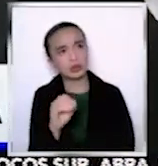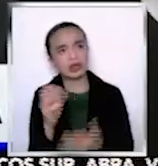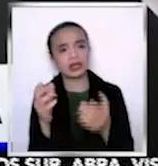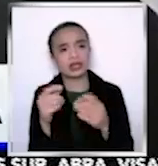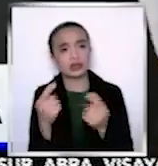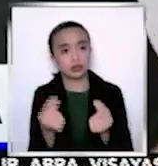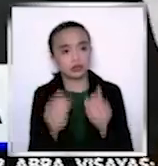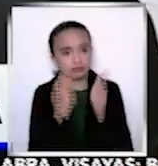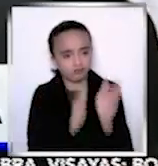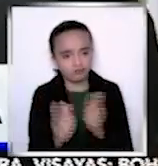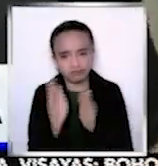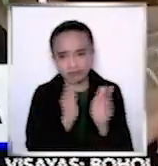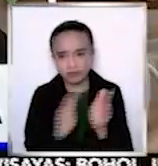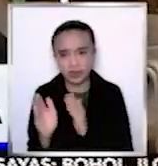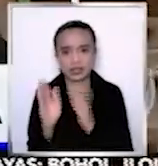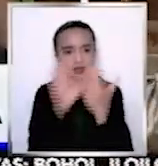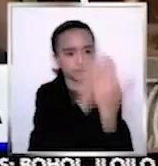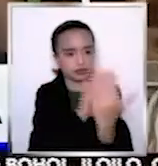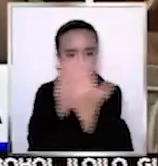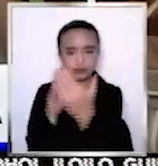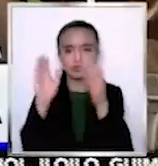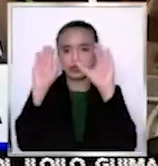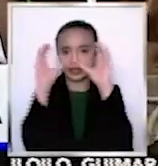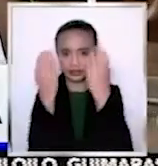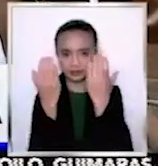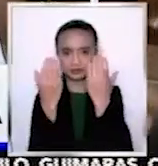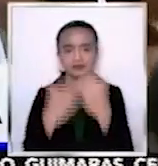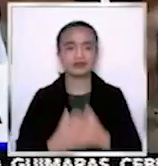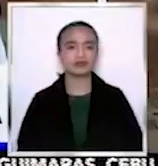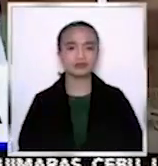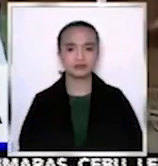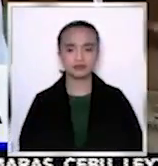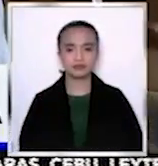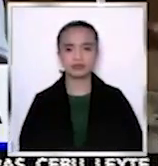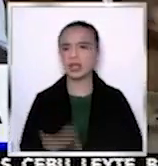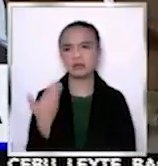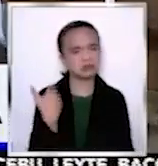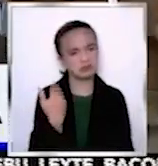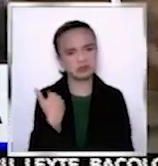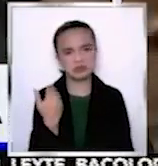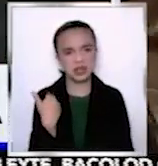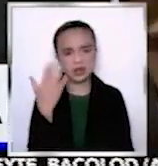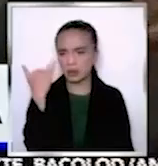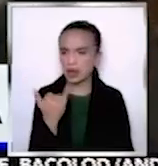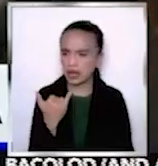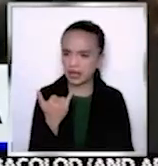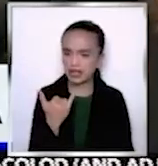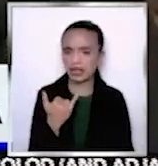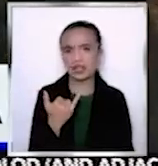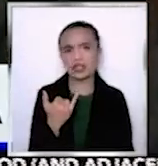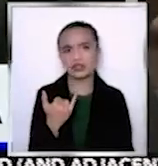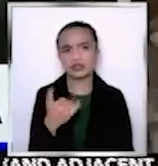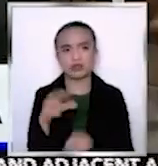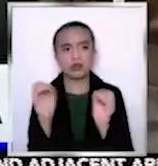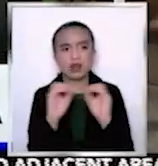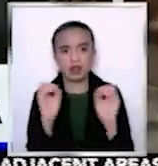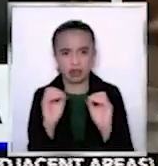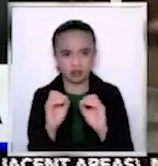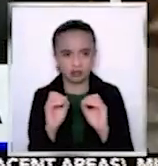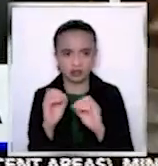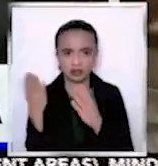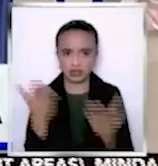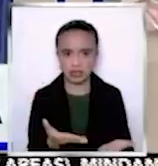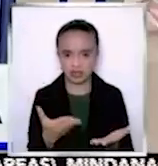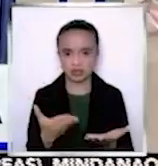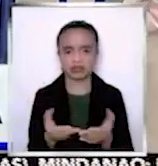siya sa face-to-face classes. Hindi pa po. Bakit? Kasi wala kaming dalang birth certificate eh. Nakalimutan